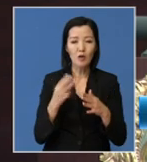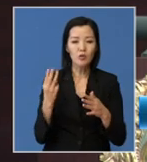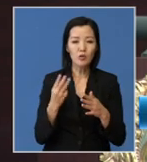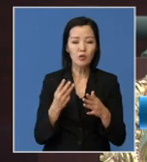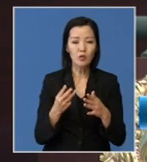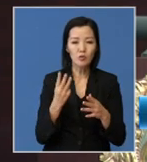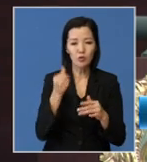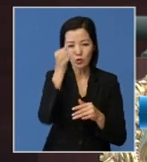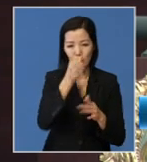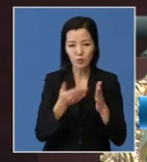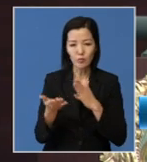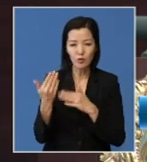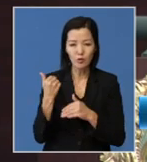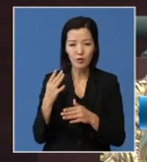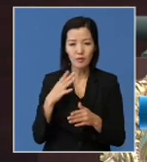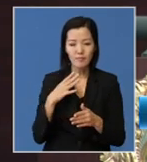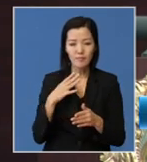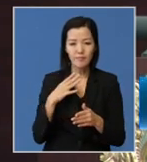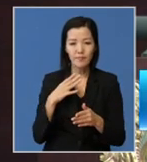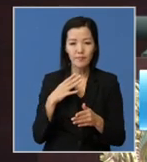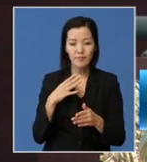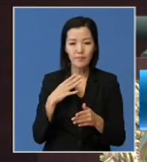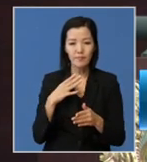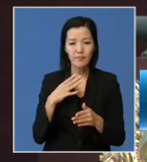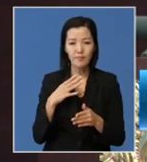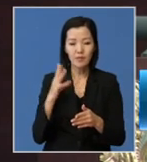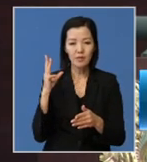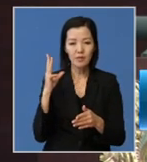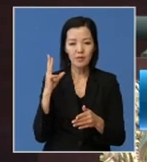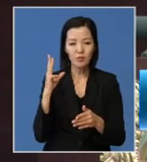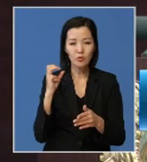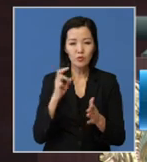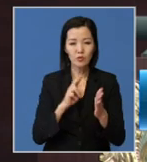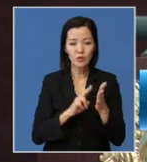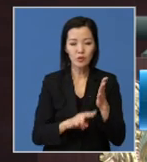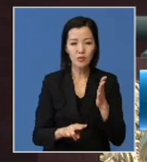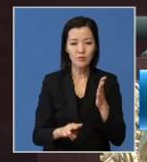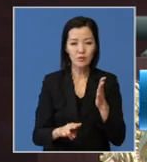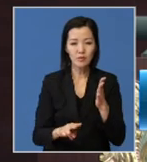бұрын Сергей Асламовичу я говорил вам, скажи мне, 370, да, было?